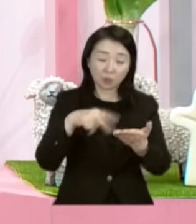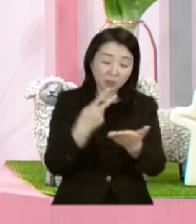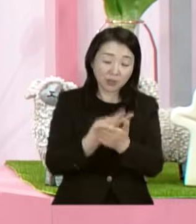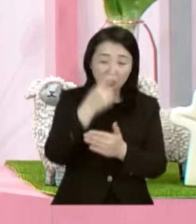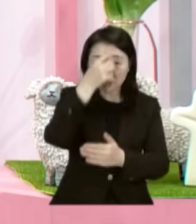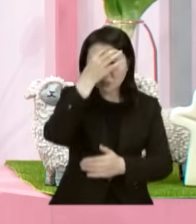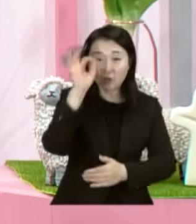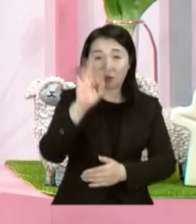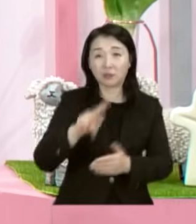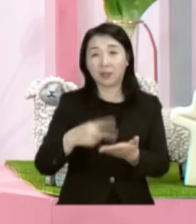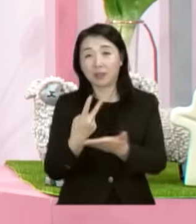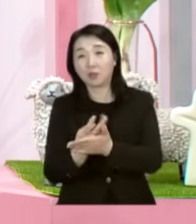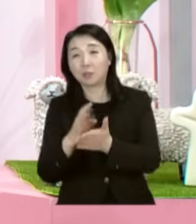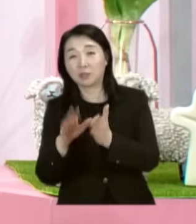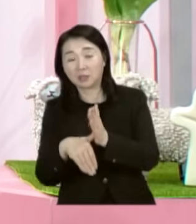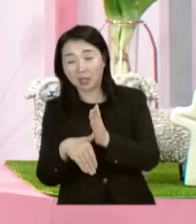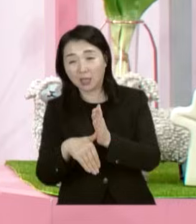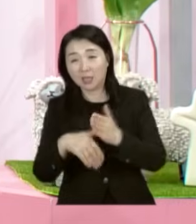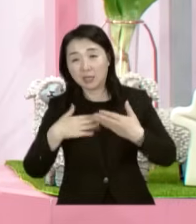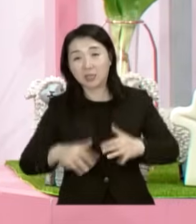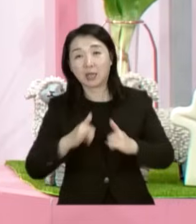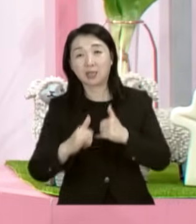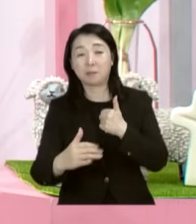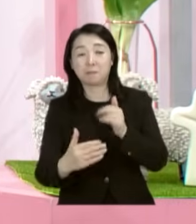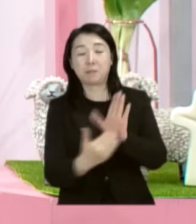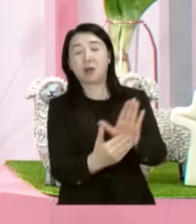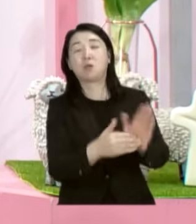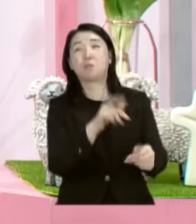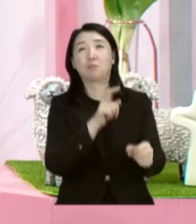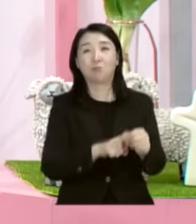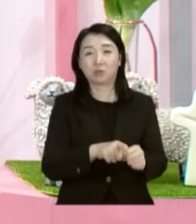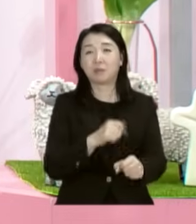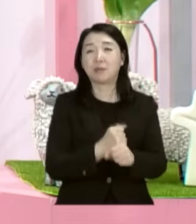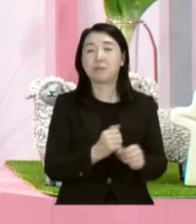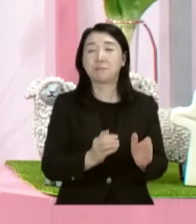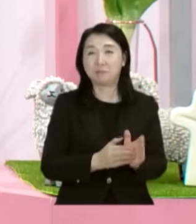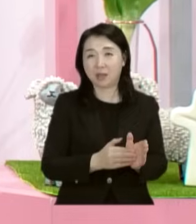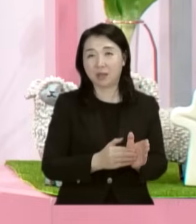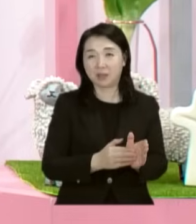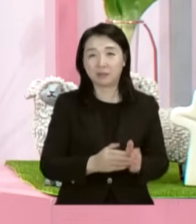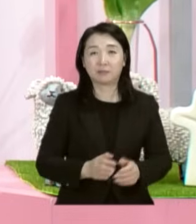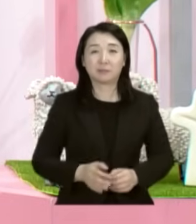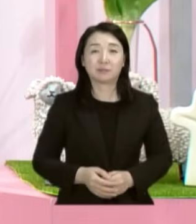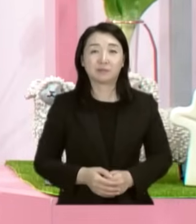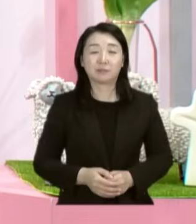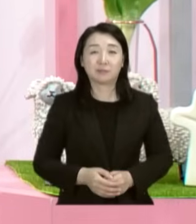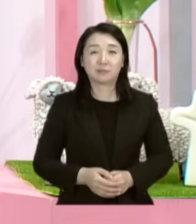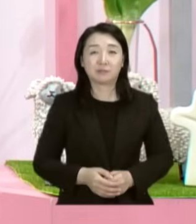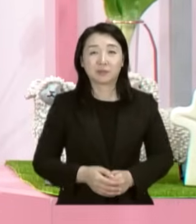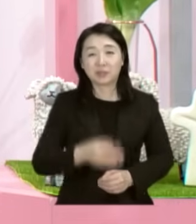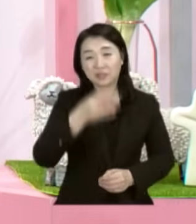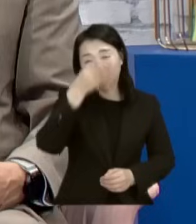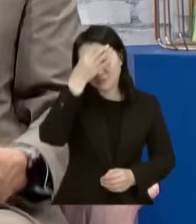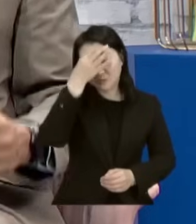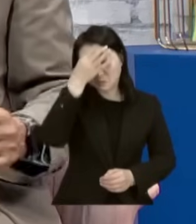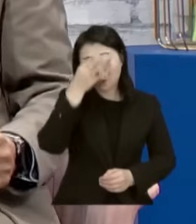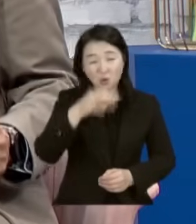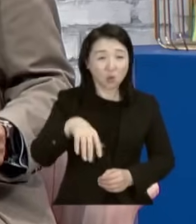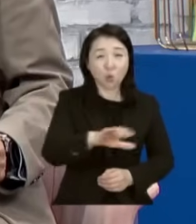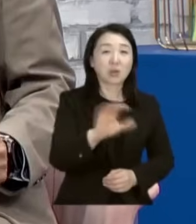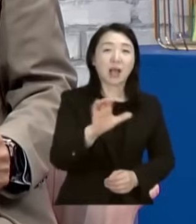기술보다는 내가 넘어졌을 때 좀 약자들이 방어하기 위해서 만들어진 무술이라고 생각하시면 돼 아